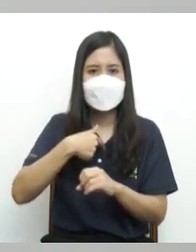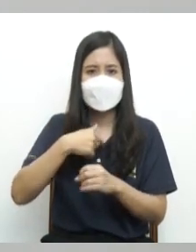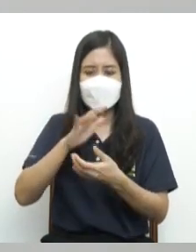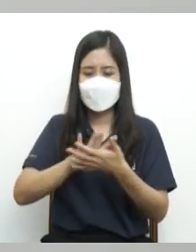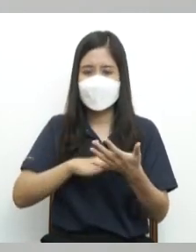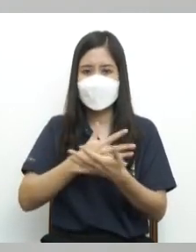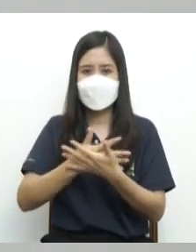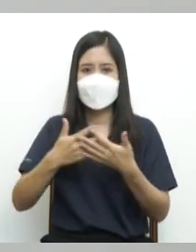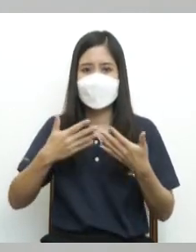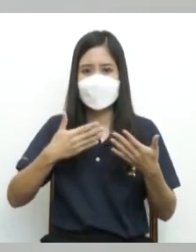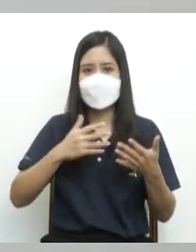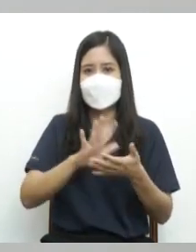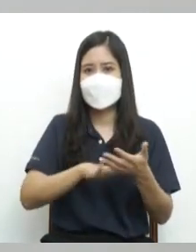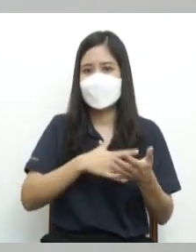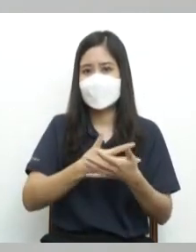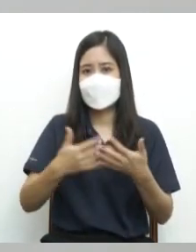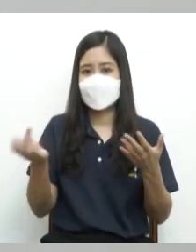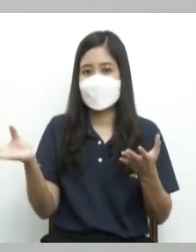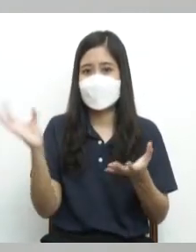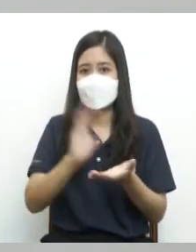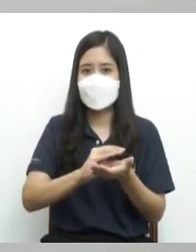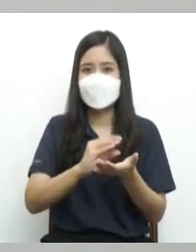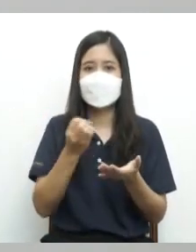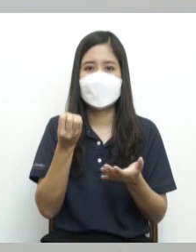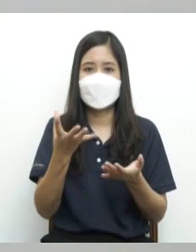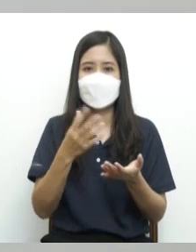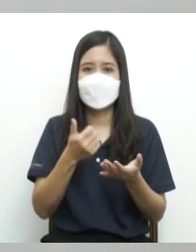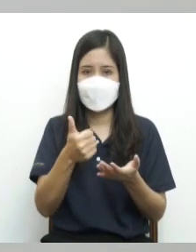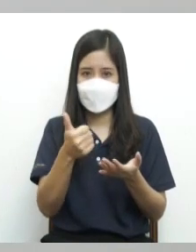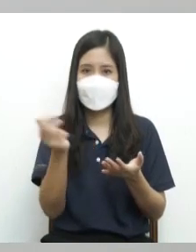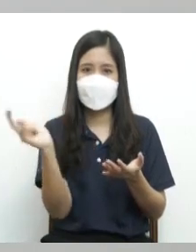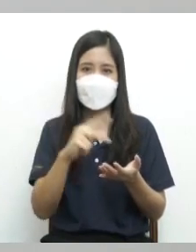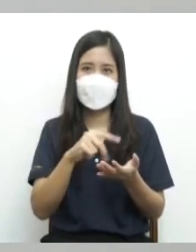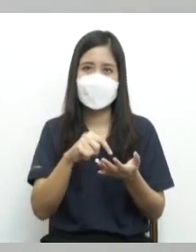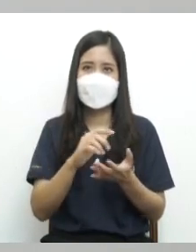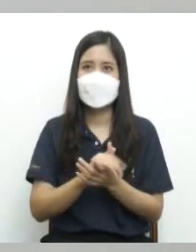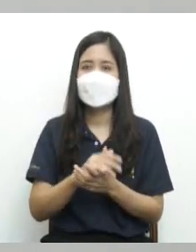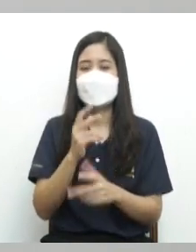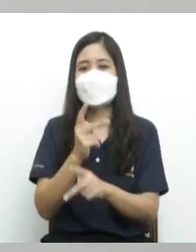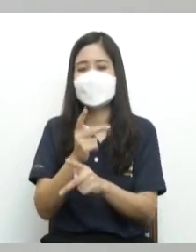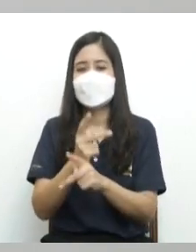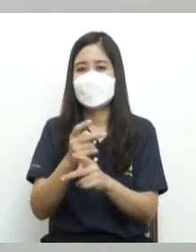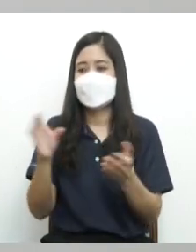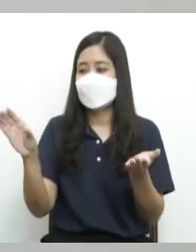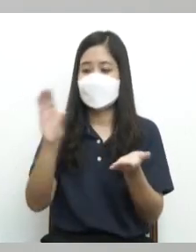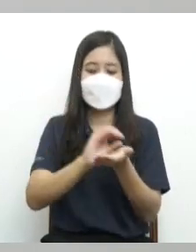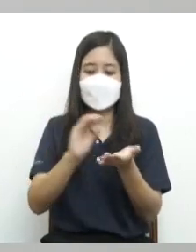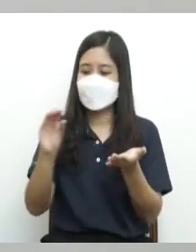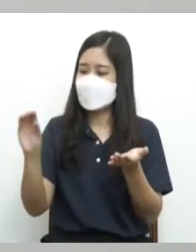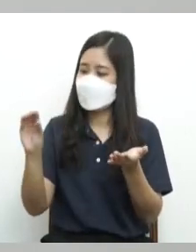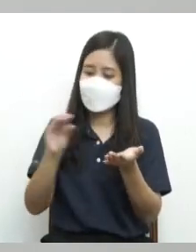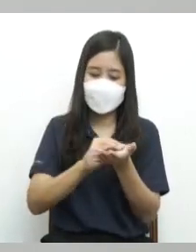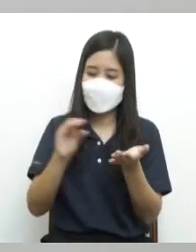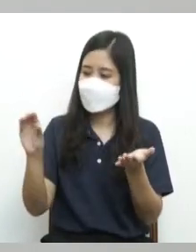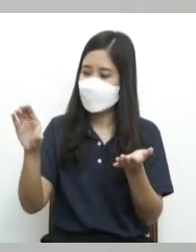ก็ดีกว่าเศรษฐกิจที่กำลังถดถอยเนี่ยแผนที่มีตราสารหนี้ที่มีความเสี่ยงต่ำก็ดีกว่างั้นเนี่ยแผนลงทุนเนี่ยกบขมีให้เลือกเกือบ